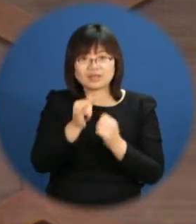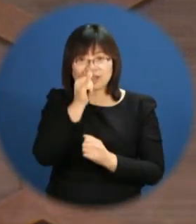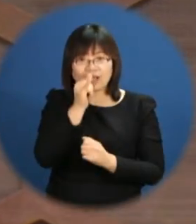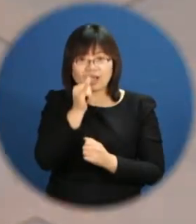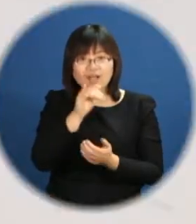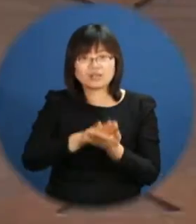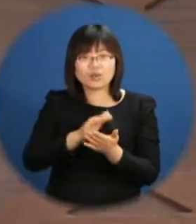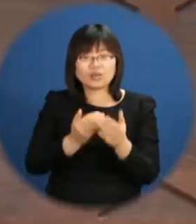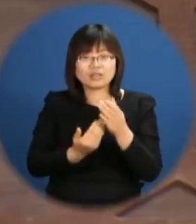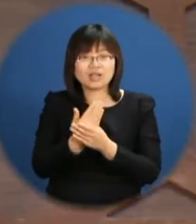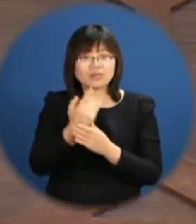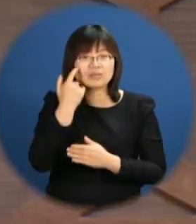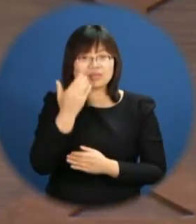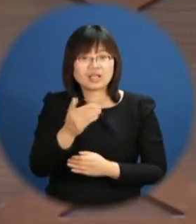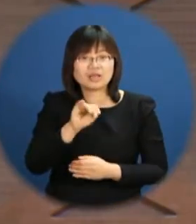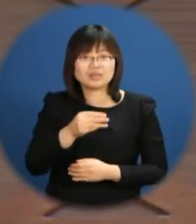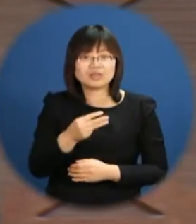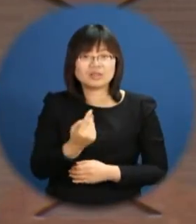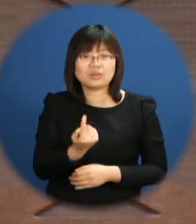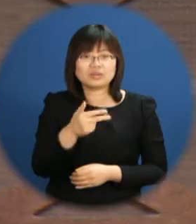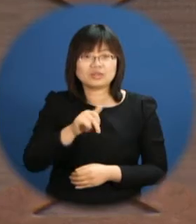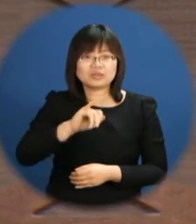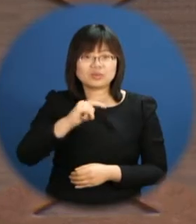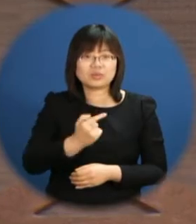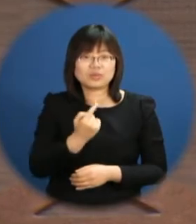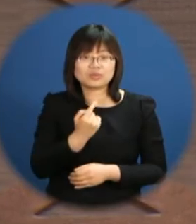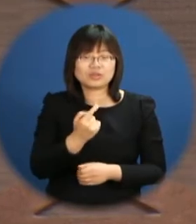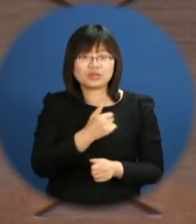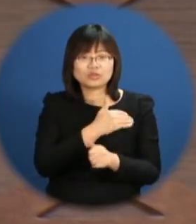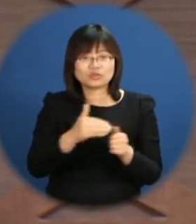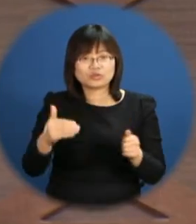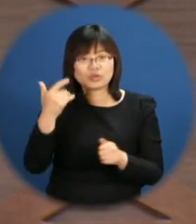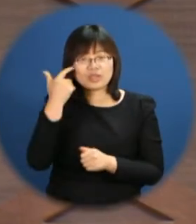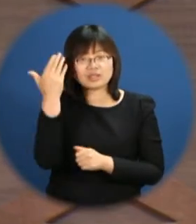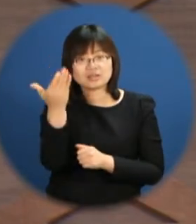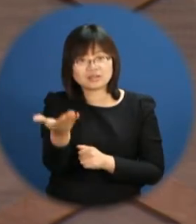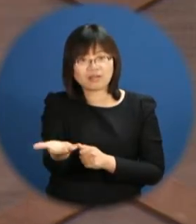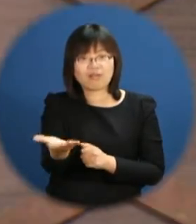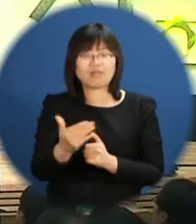열이 나옵니다 왜 플러시 스톤을 꼭 죽여야만 했을까